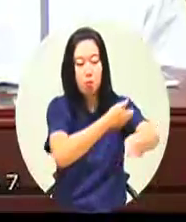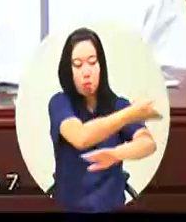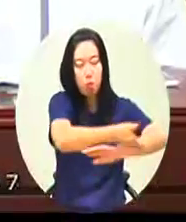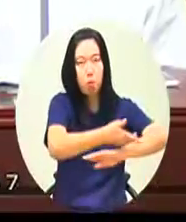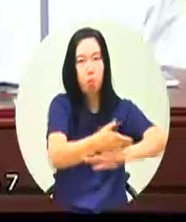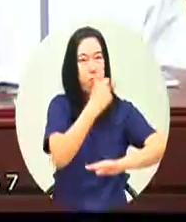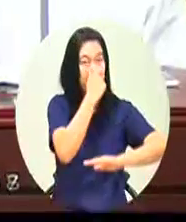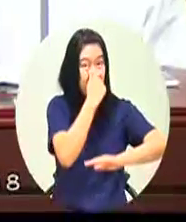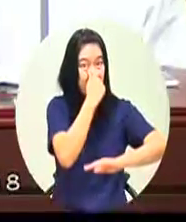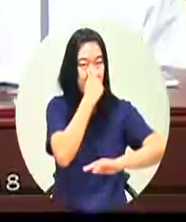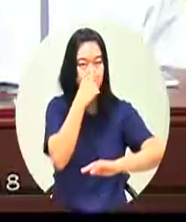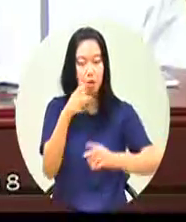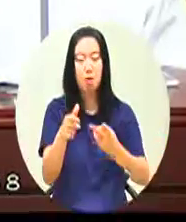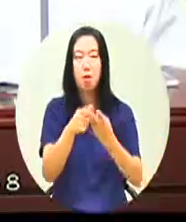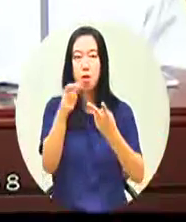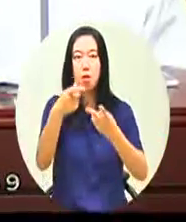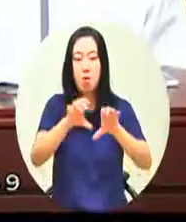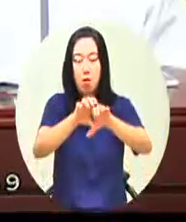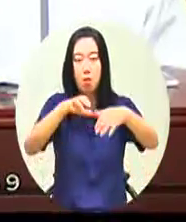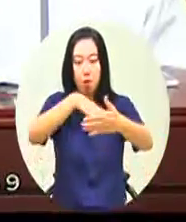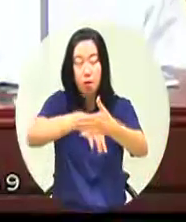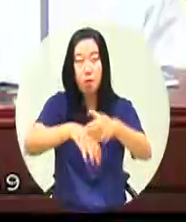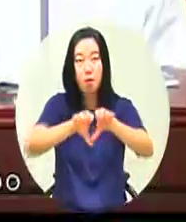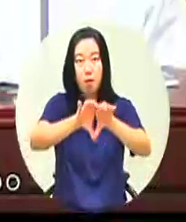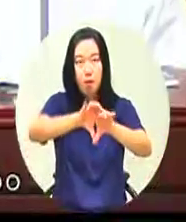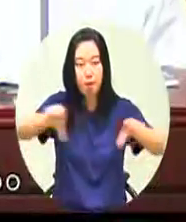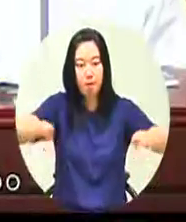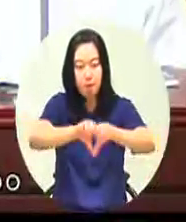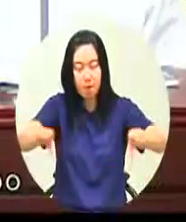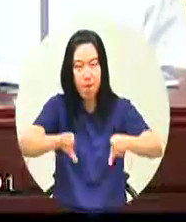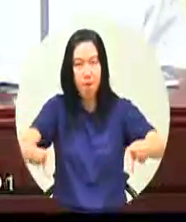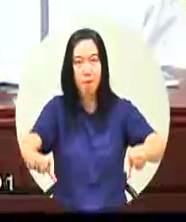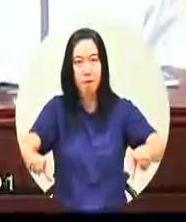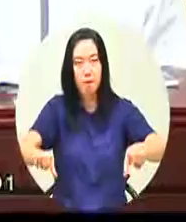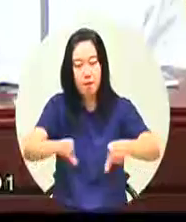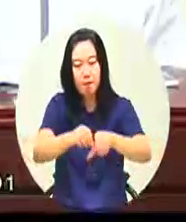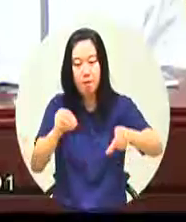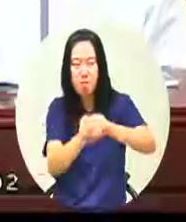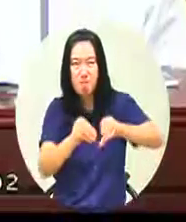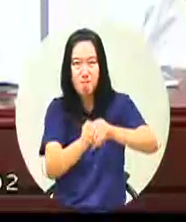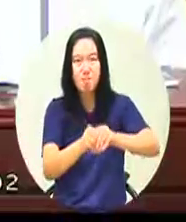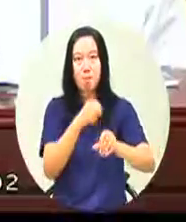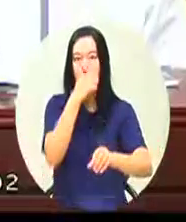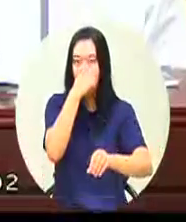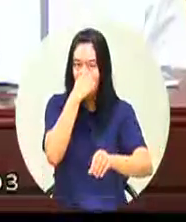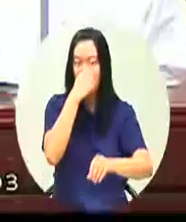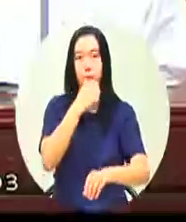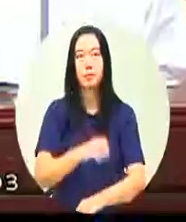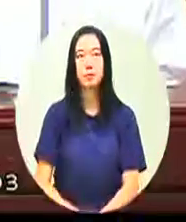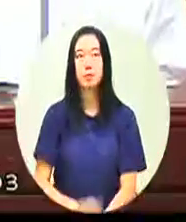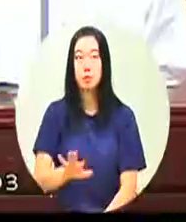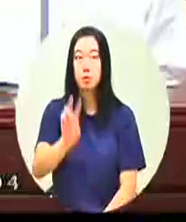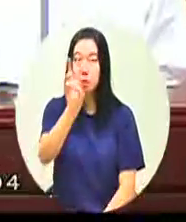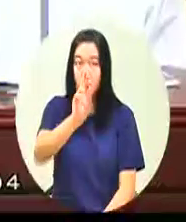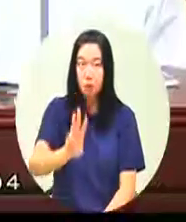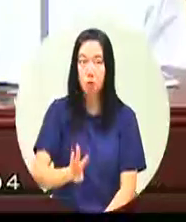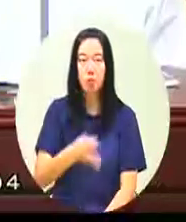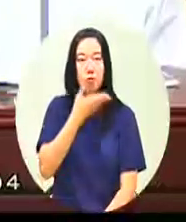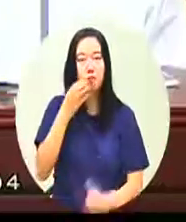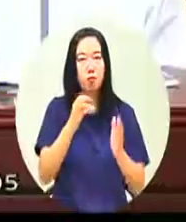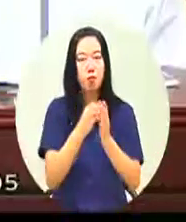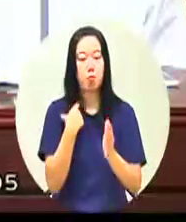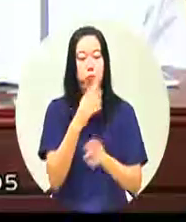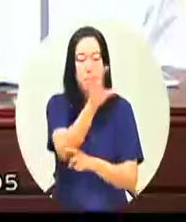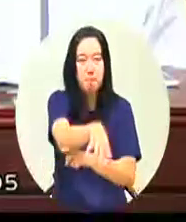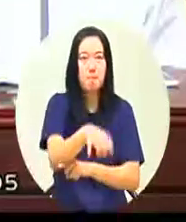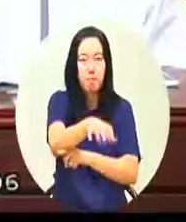可能是那个连通管内部的阻塞，那我们水利局已经要做一些开挖调查。那另外还有一个